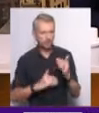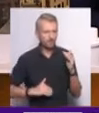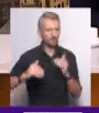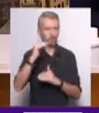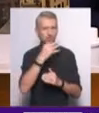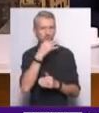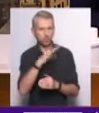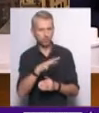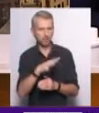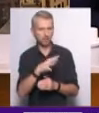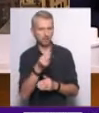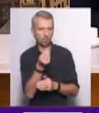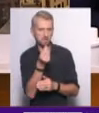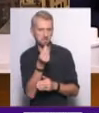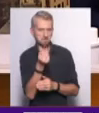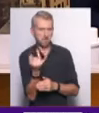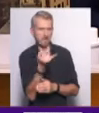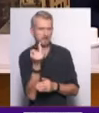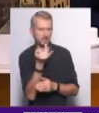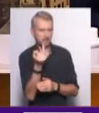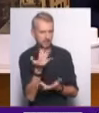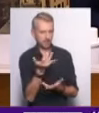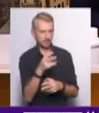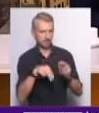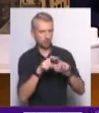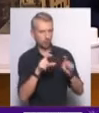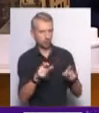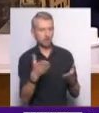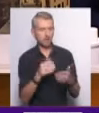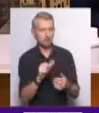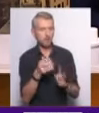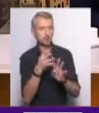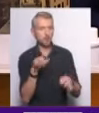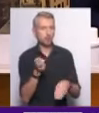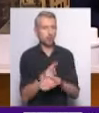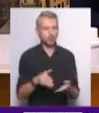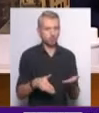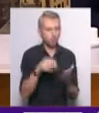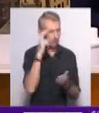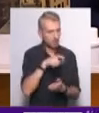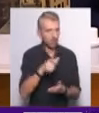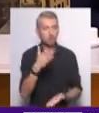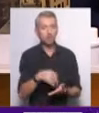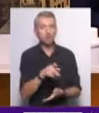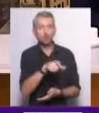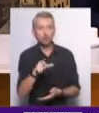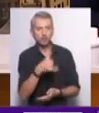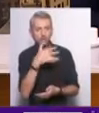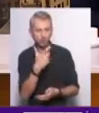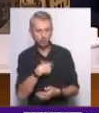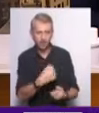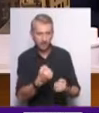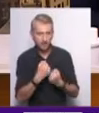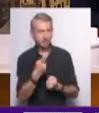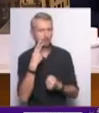будь-яких меркантильних інтересів забудовників, які в першу чергу приходять на допомогу киянам. Якщо кияни не можуть себе самі захистити, то завжди